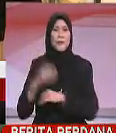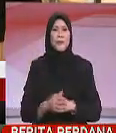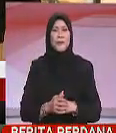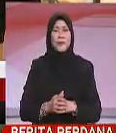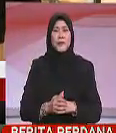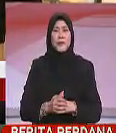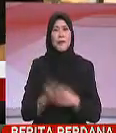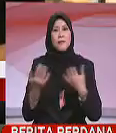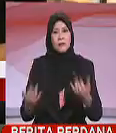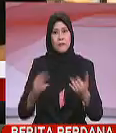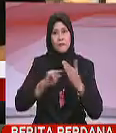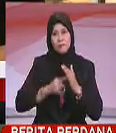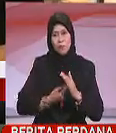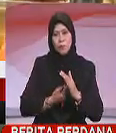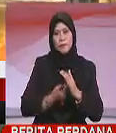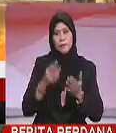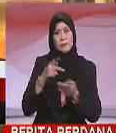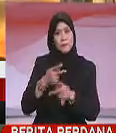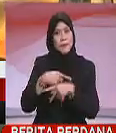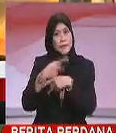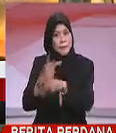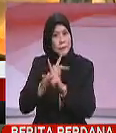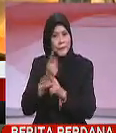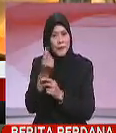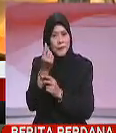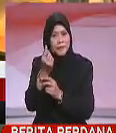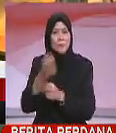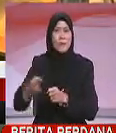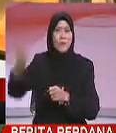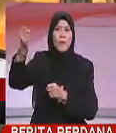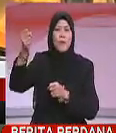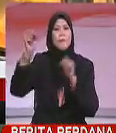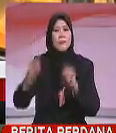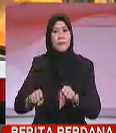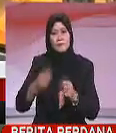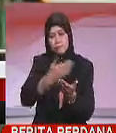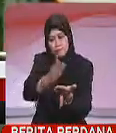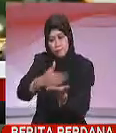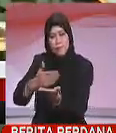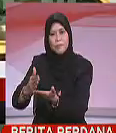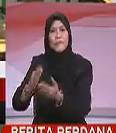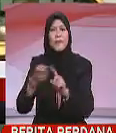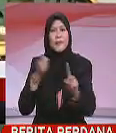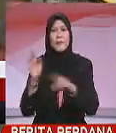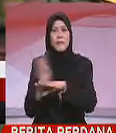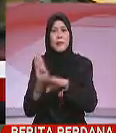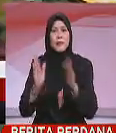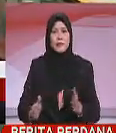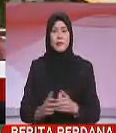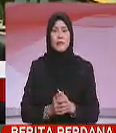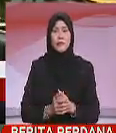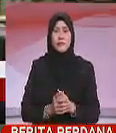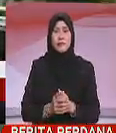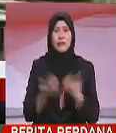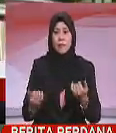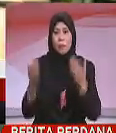sahaja, pelaksanaan moratorium pinjaman juga dapat dimanfaatkan sepenuhnya oleh para peniaga. Mengenai soal